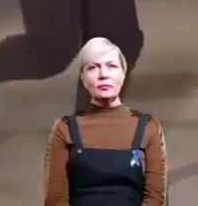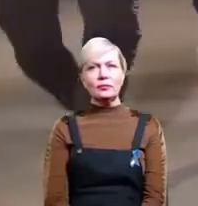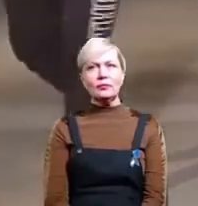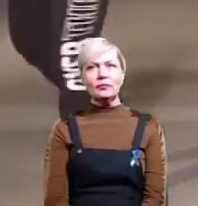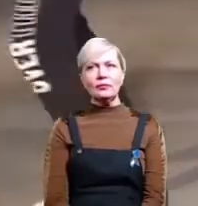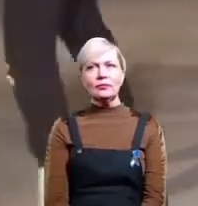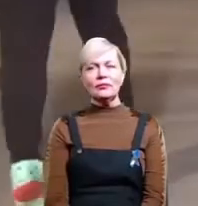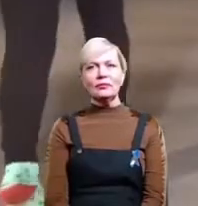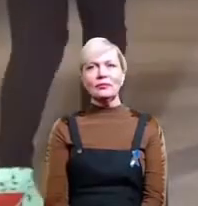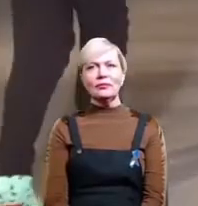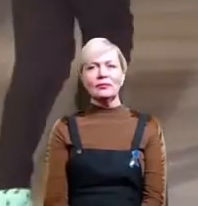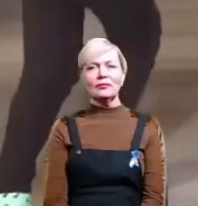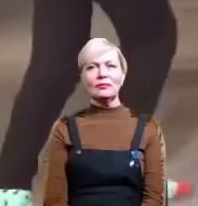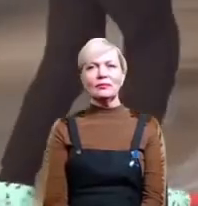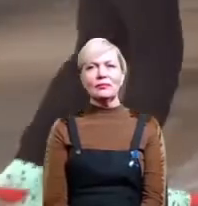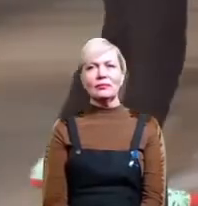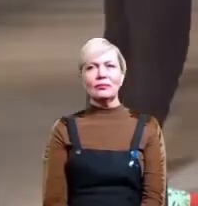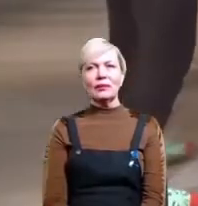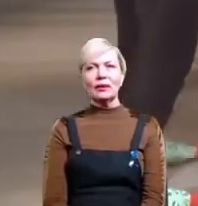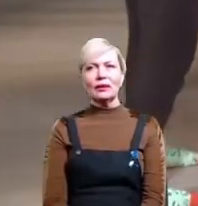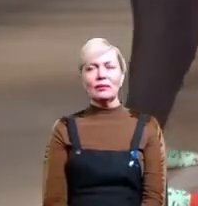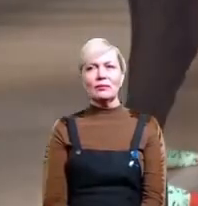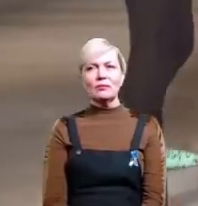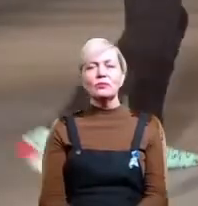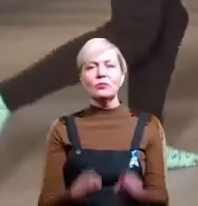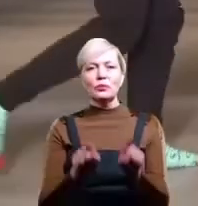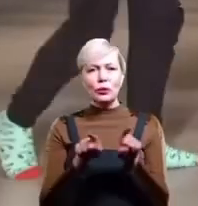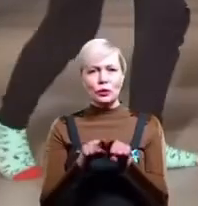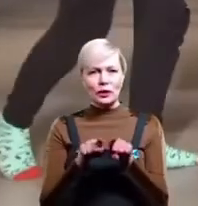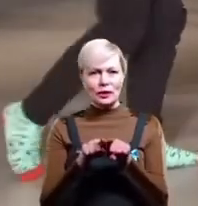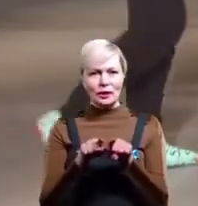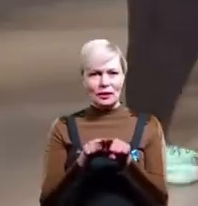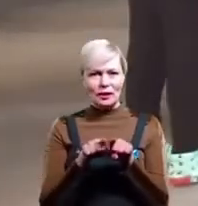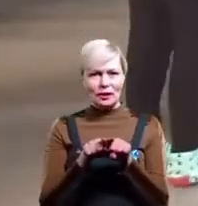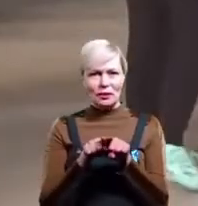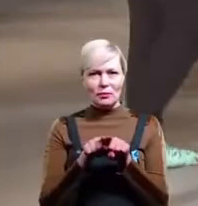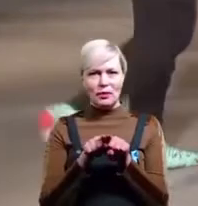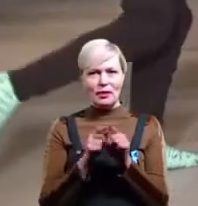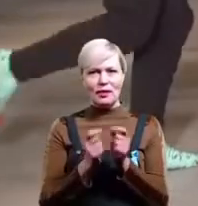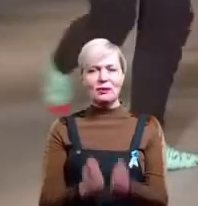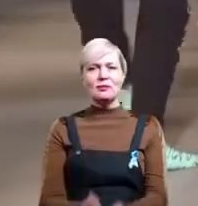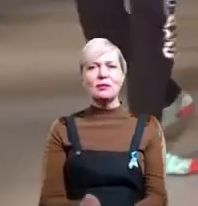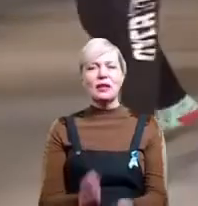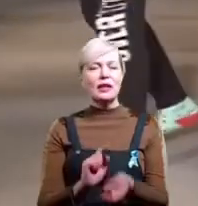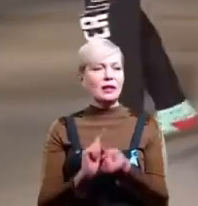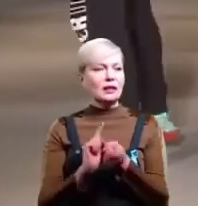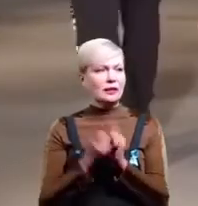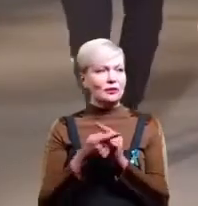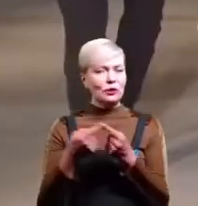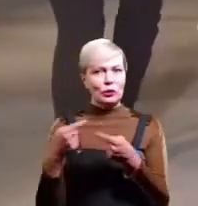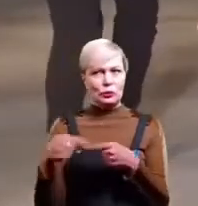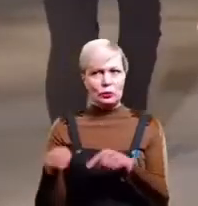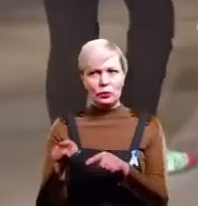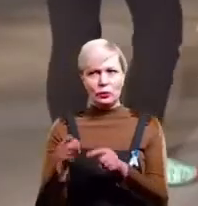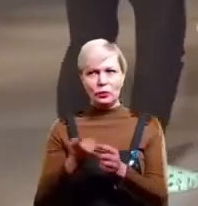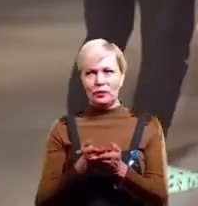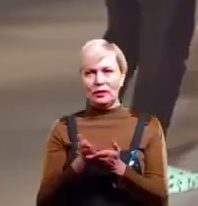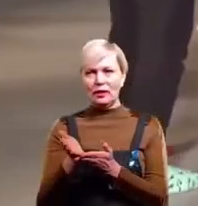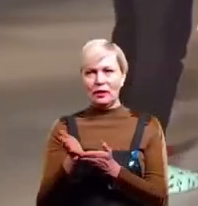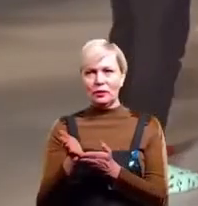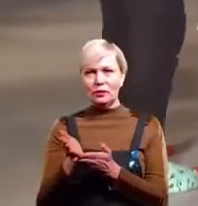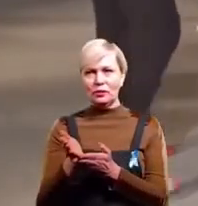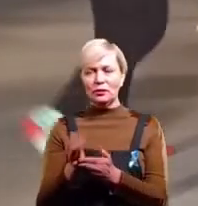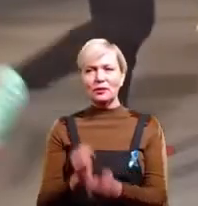Вправо. Нет. Ну, то же самое. Просто я развернул тебя в другой ракурс. И за себя. Нет.